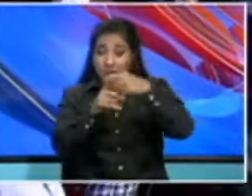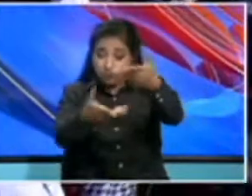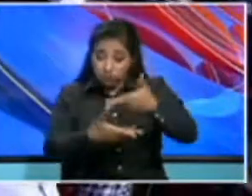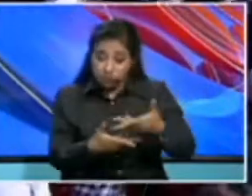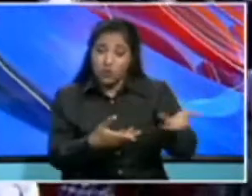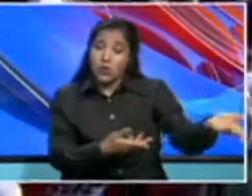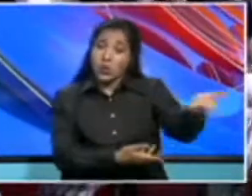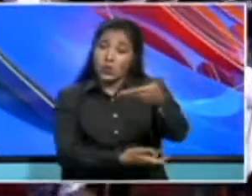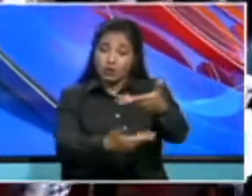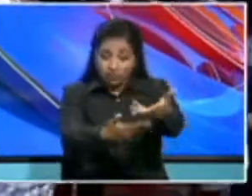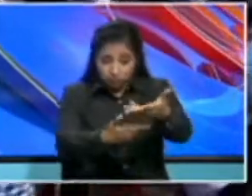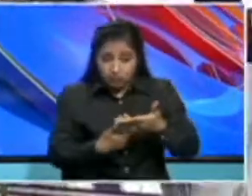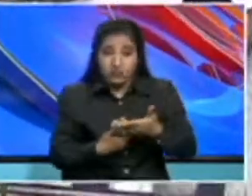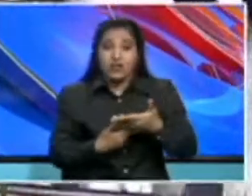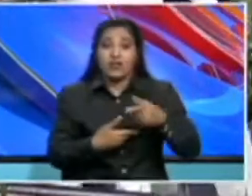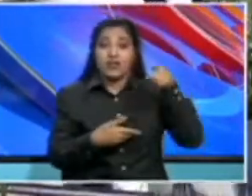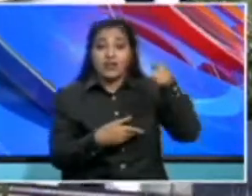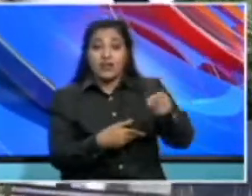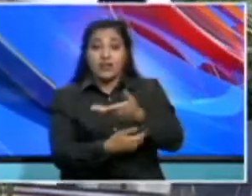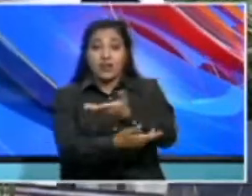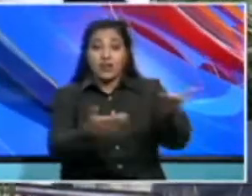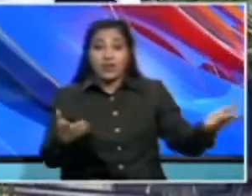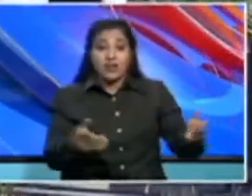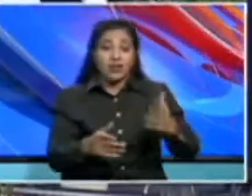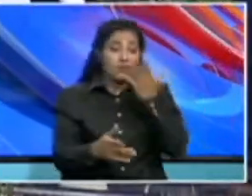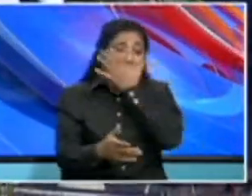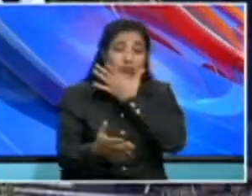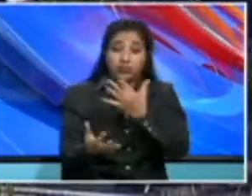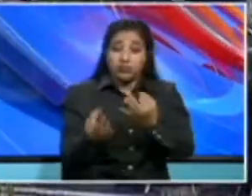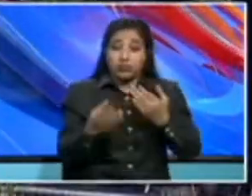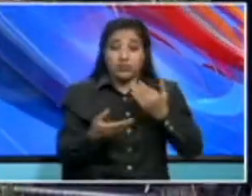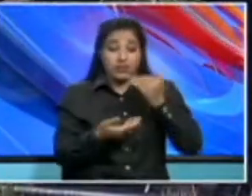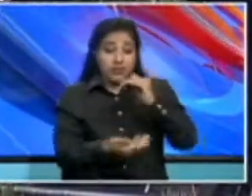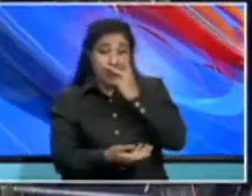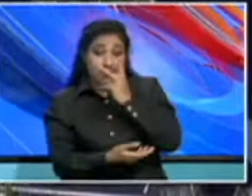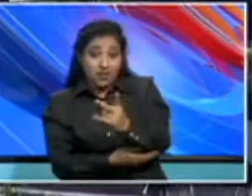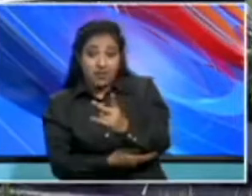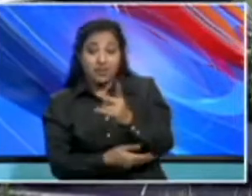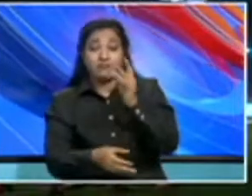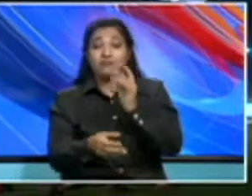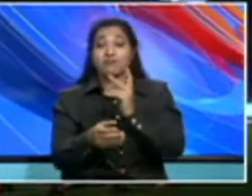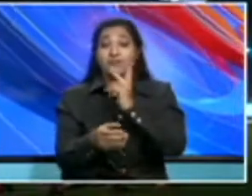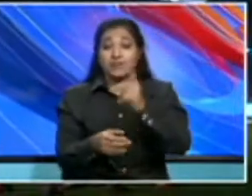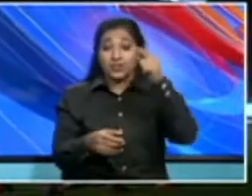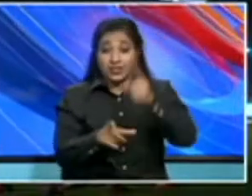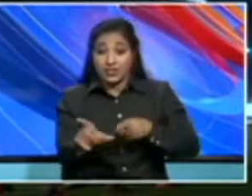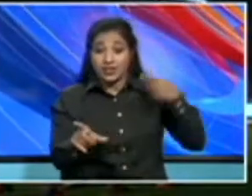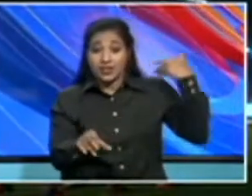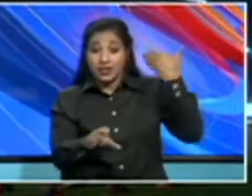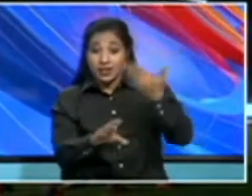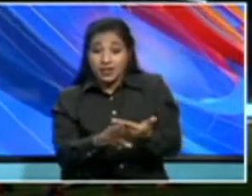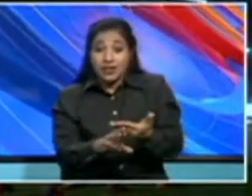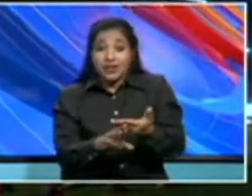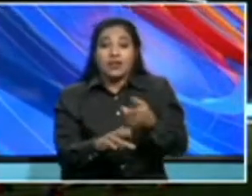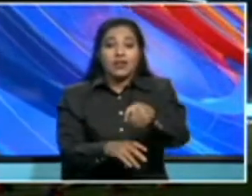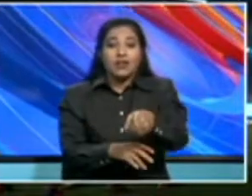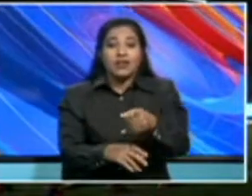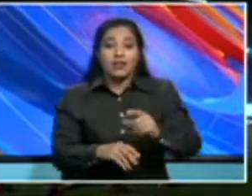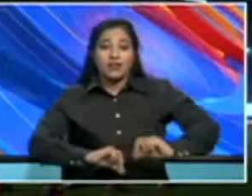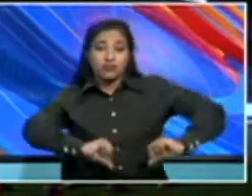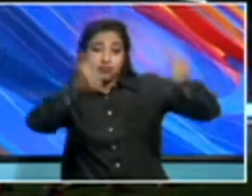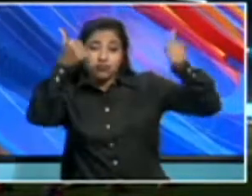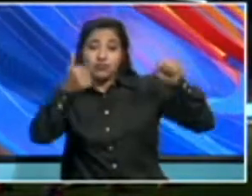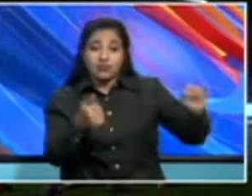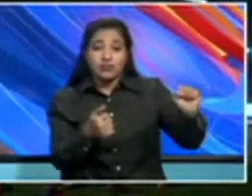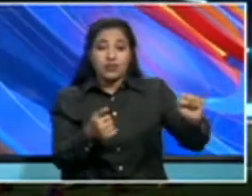का। और ये है टॉर्च ऑफ यूनिटी जो गुजरात की ओलंपिक स्विमर मिस माना पटेल ने सुपुर्द